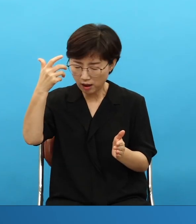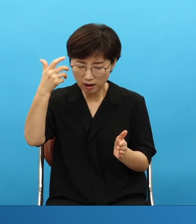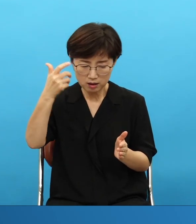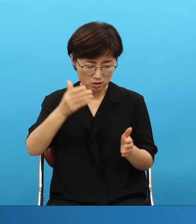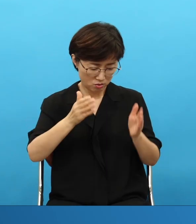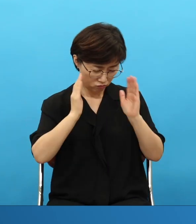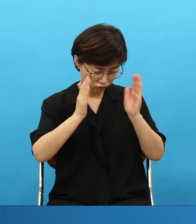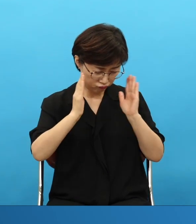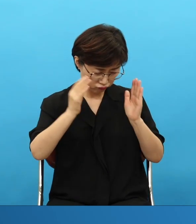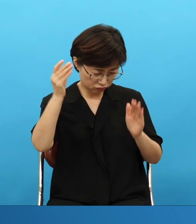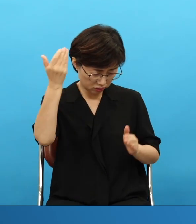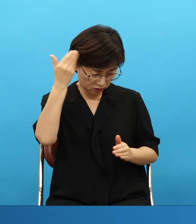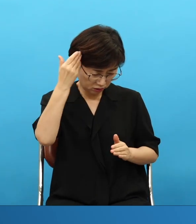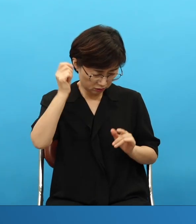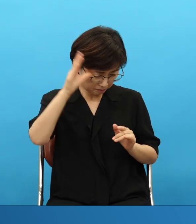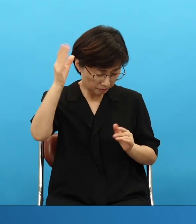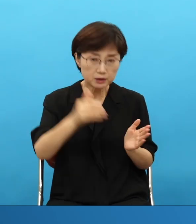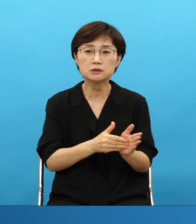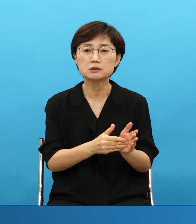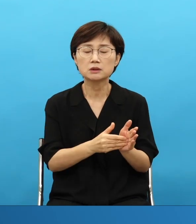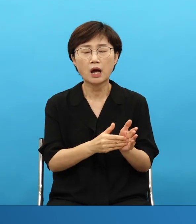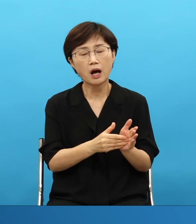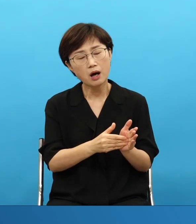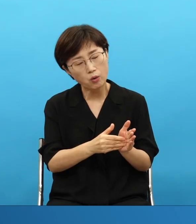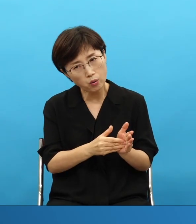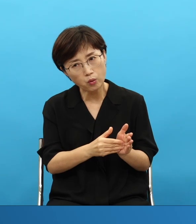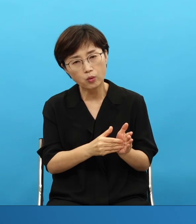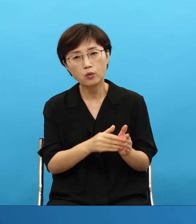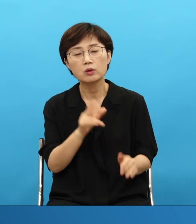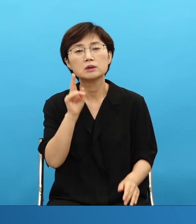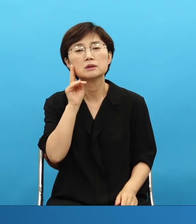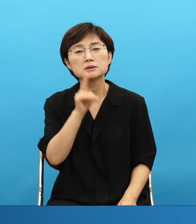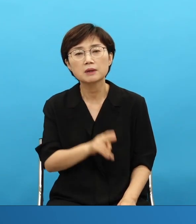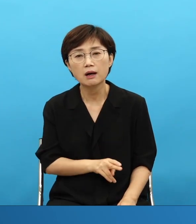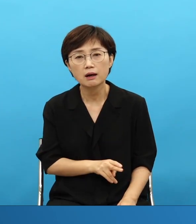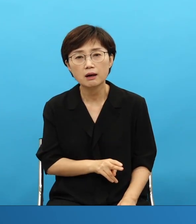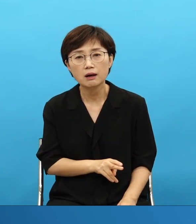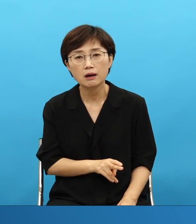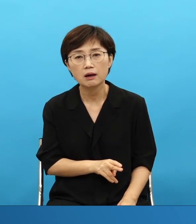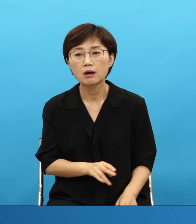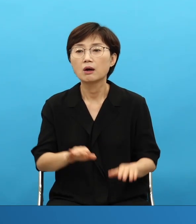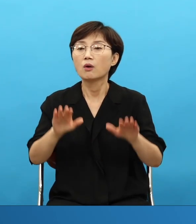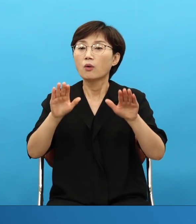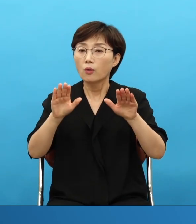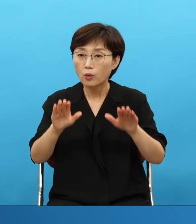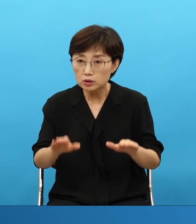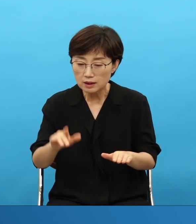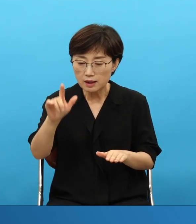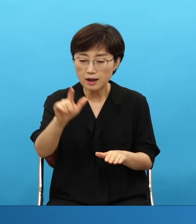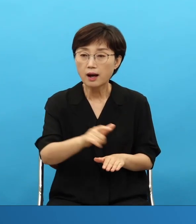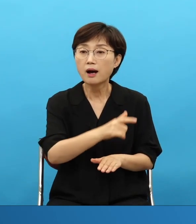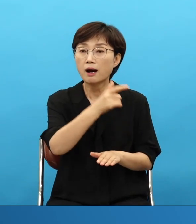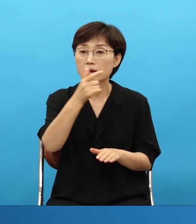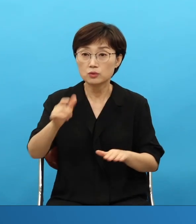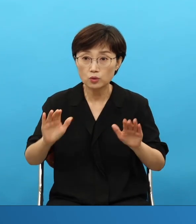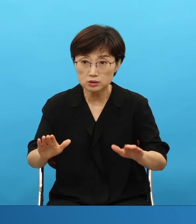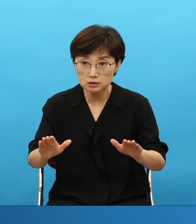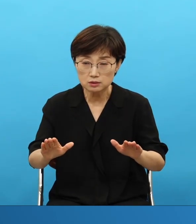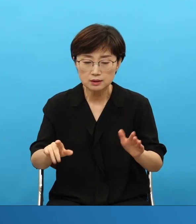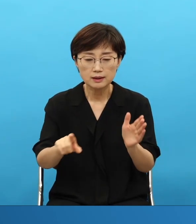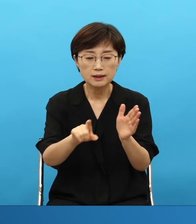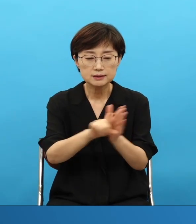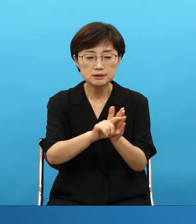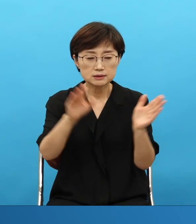must open. 그래서 오늘 우리는 전체가 전국이 오늘만이라도 신학생들을 위해